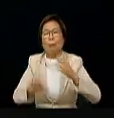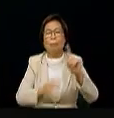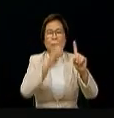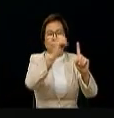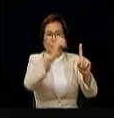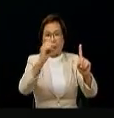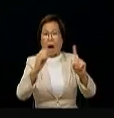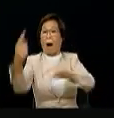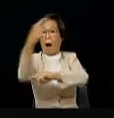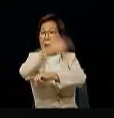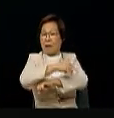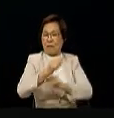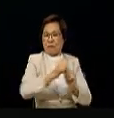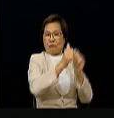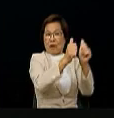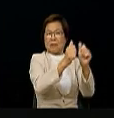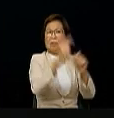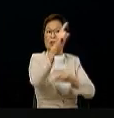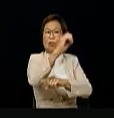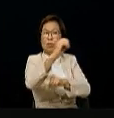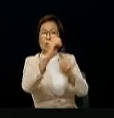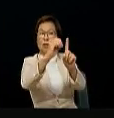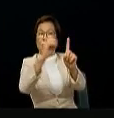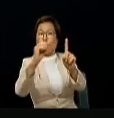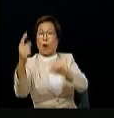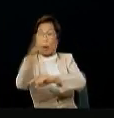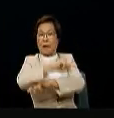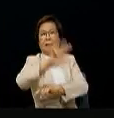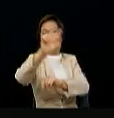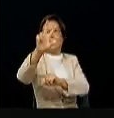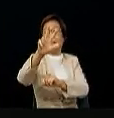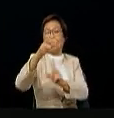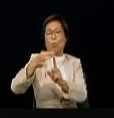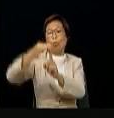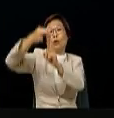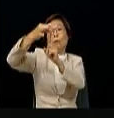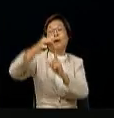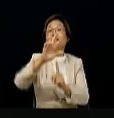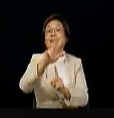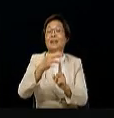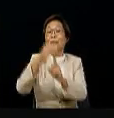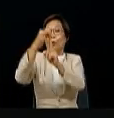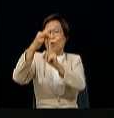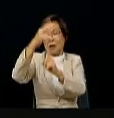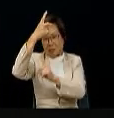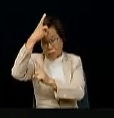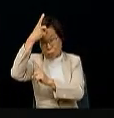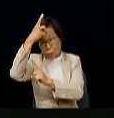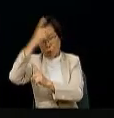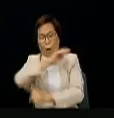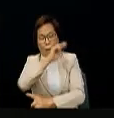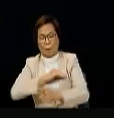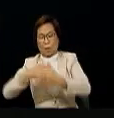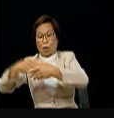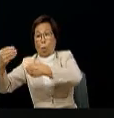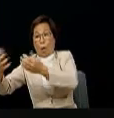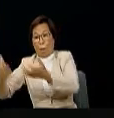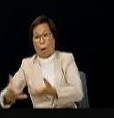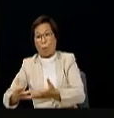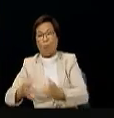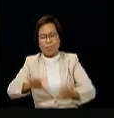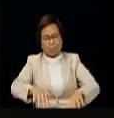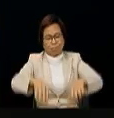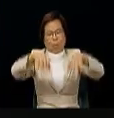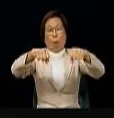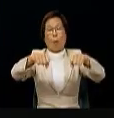100 hari yang pertama ini mungkin ada tiga keutamaan ada tuh Ria di bawah pegal sebagai Menteri luar yang ingin